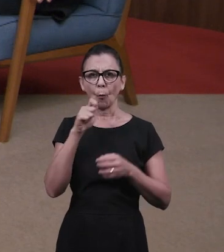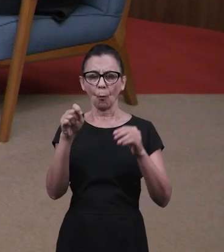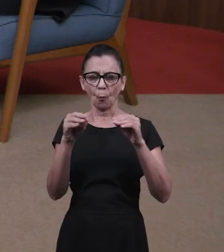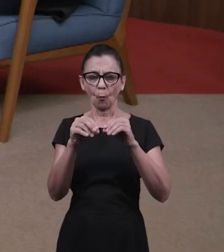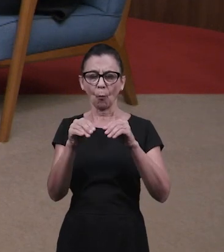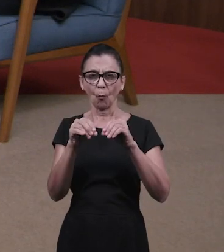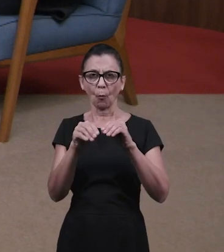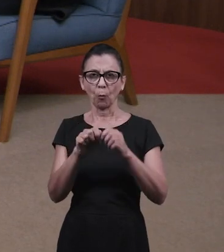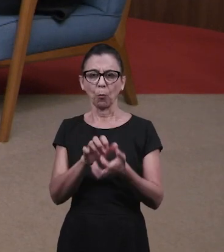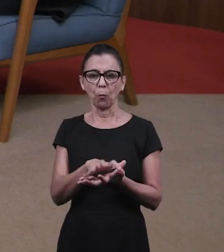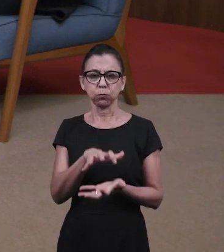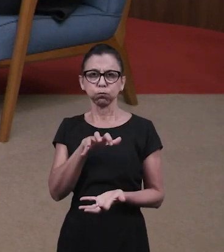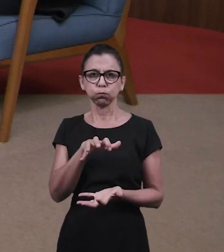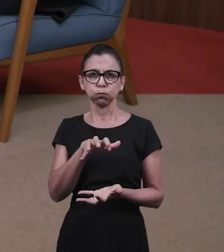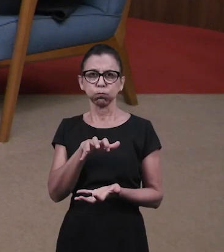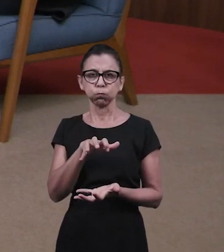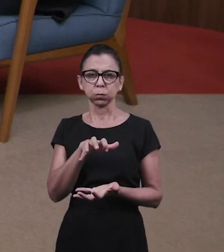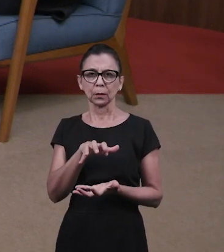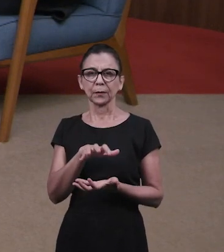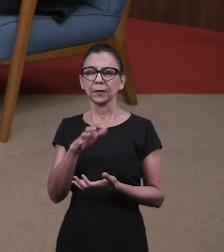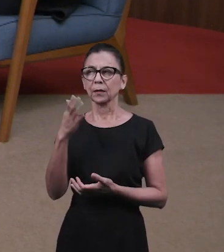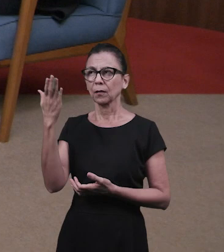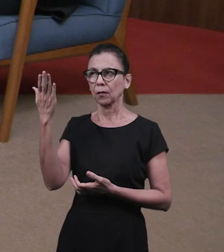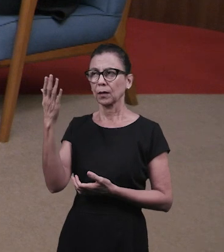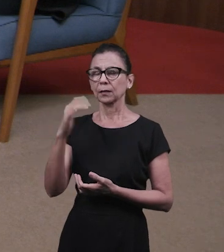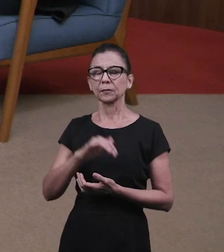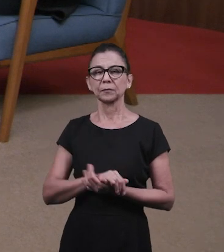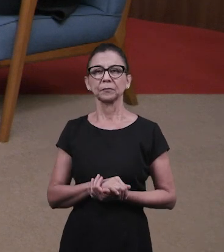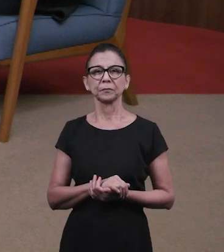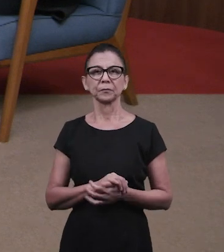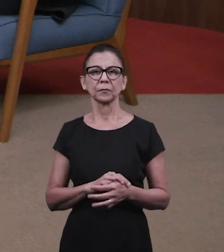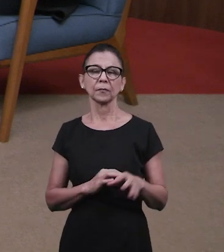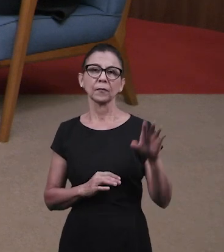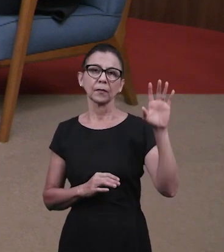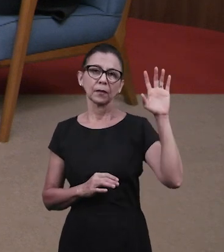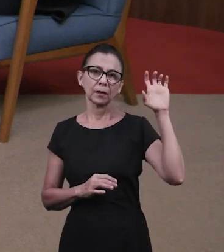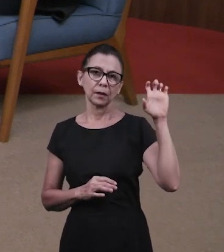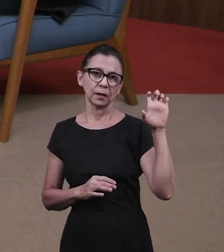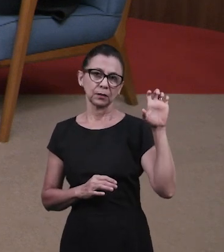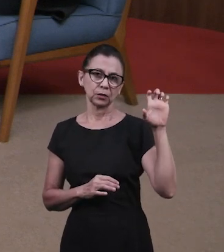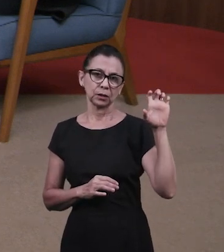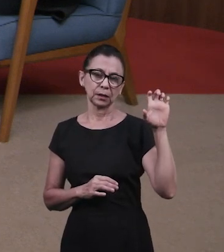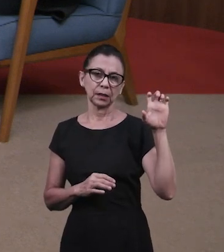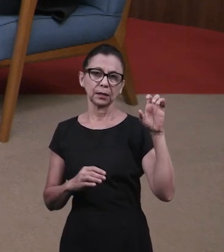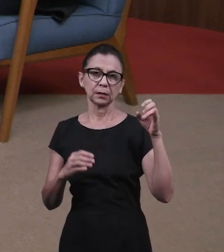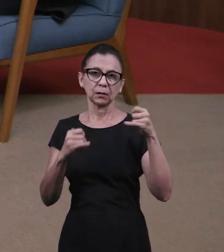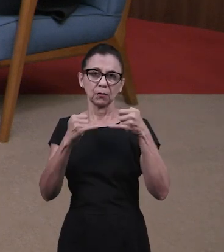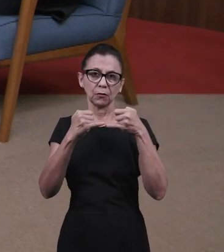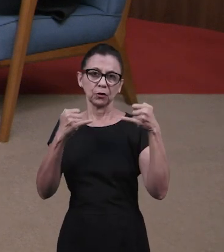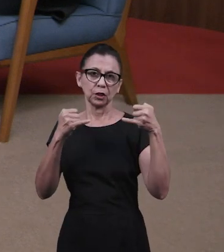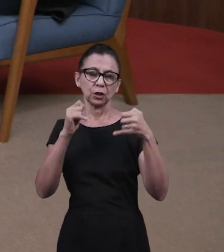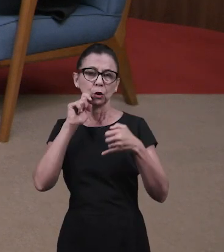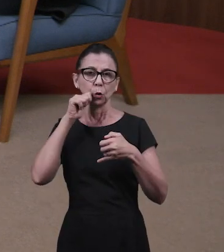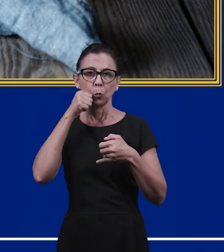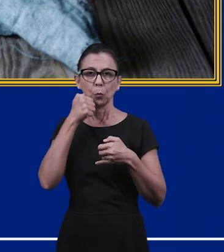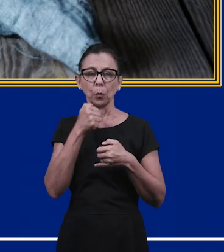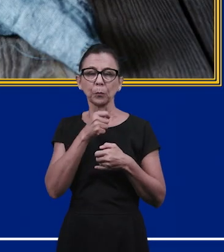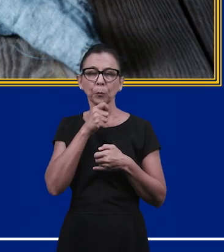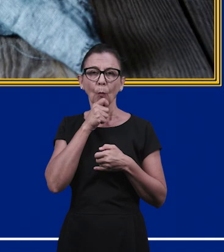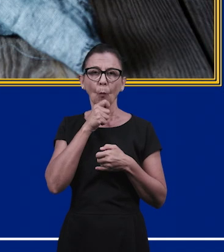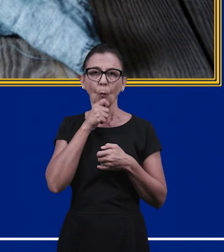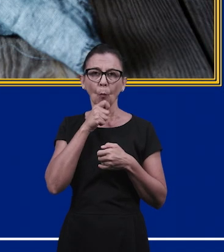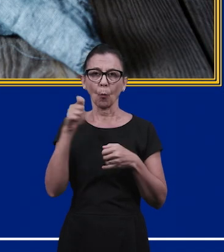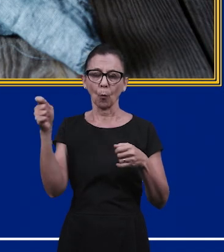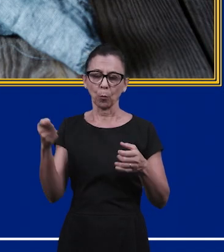différence. À gauche, le pain sans ferment, et à droite, le